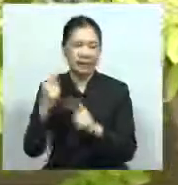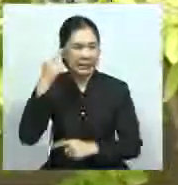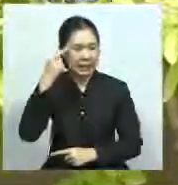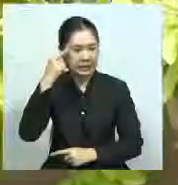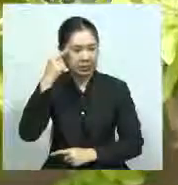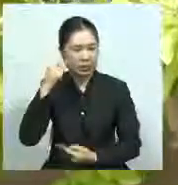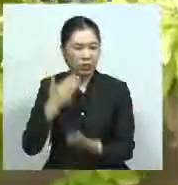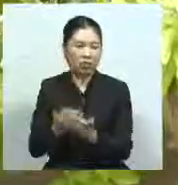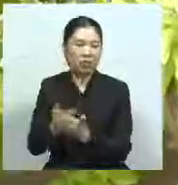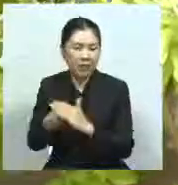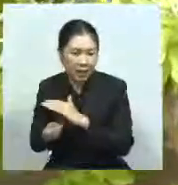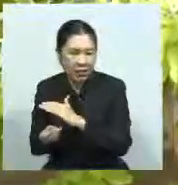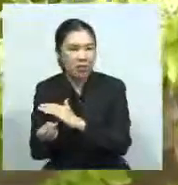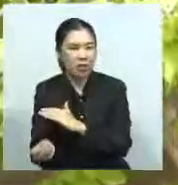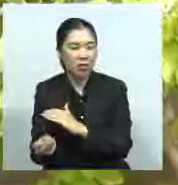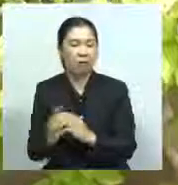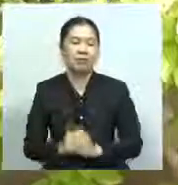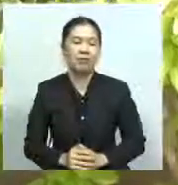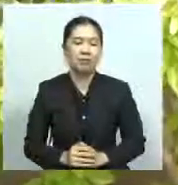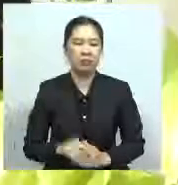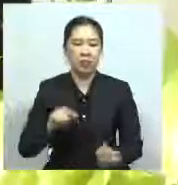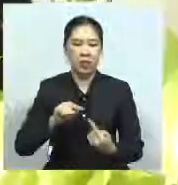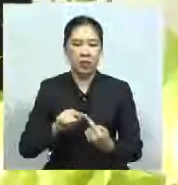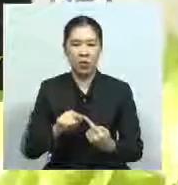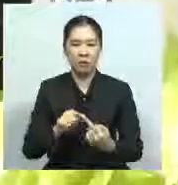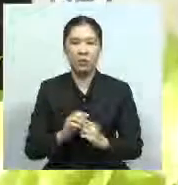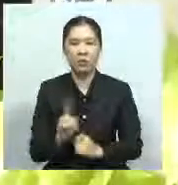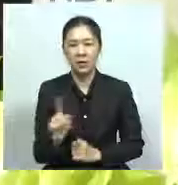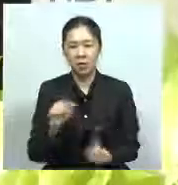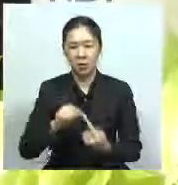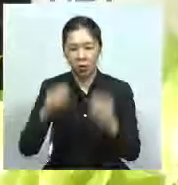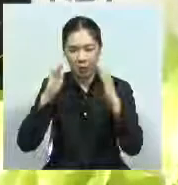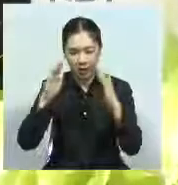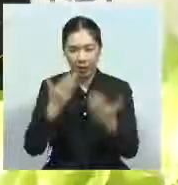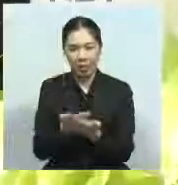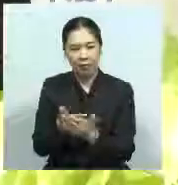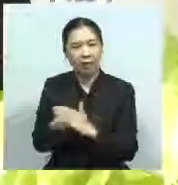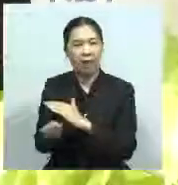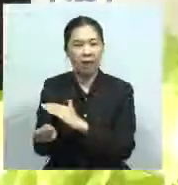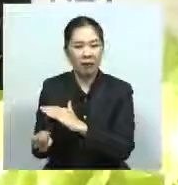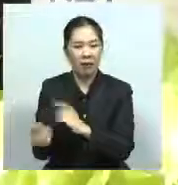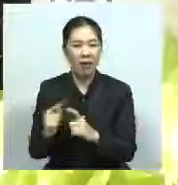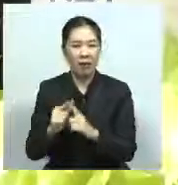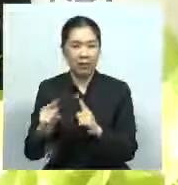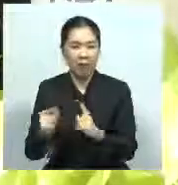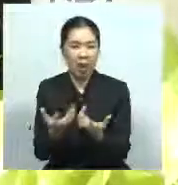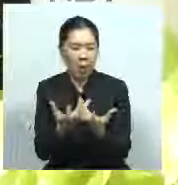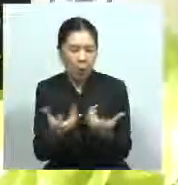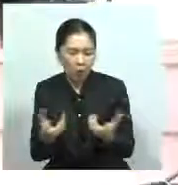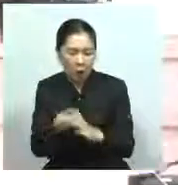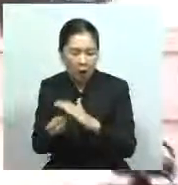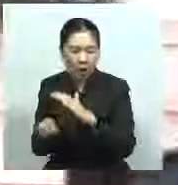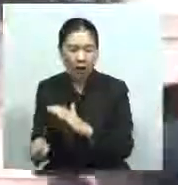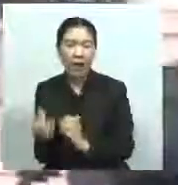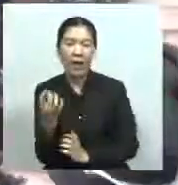ติดสินบนซึ่งมีน้ำหนักเพียงพอที่จะทำให้เชื่อว่าตั้งใจติดสินบนแม้จะไม่ได้ระบุว่าสินบนที่ให้นั้นคืออะ